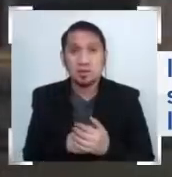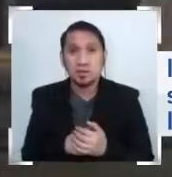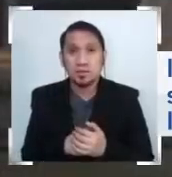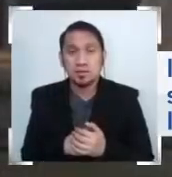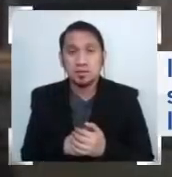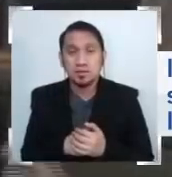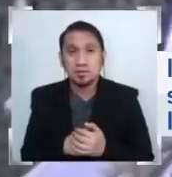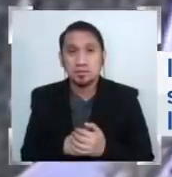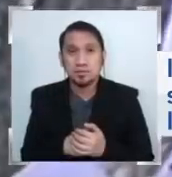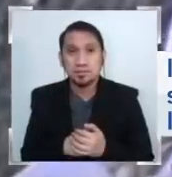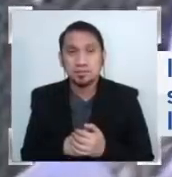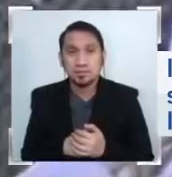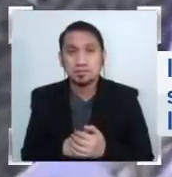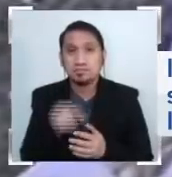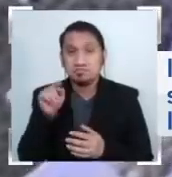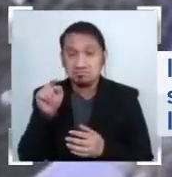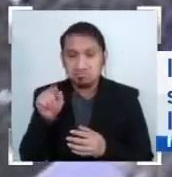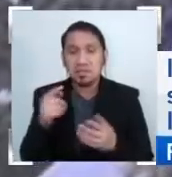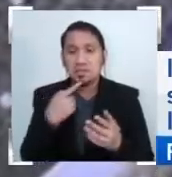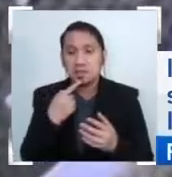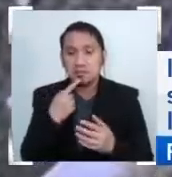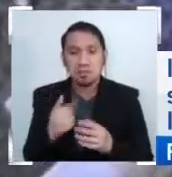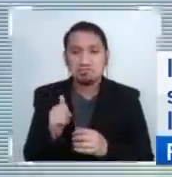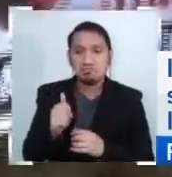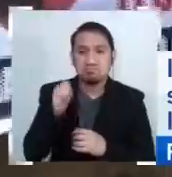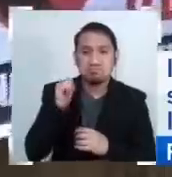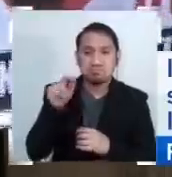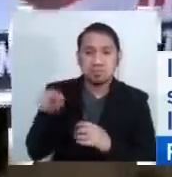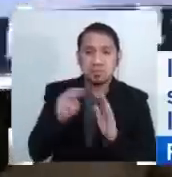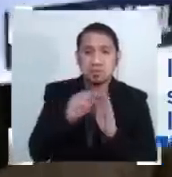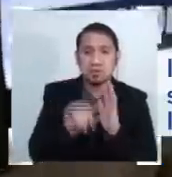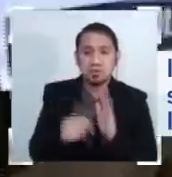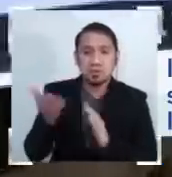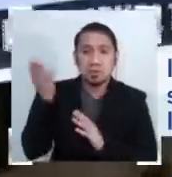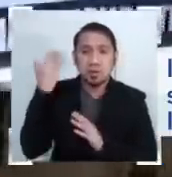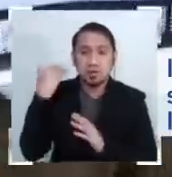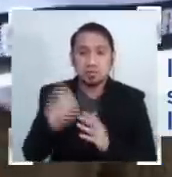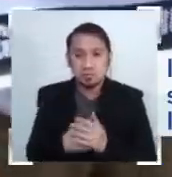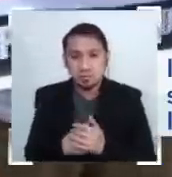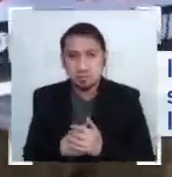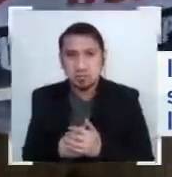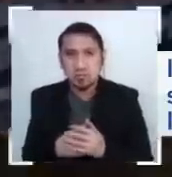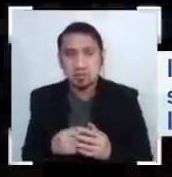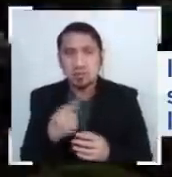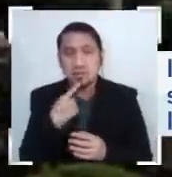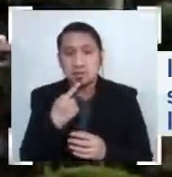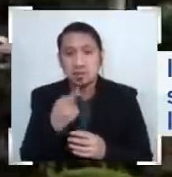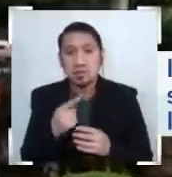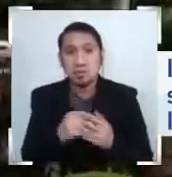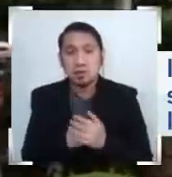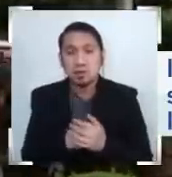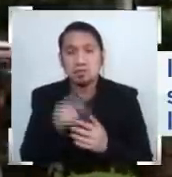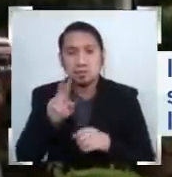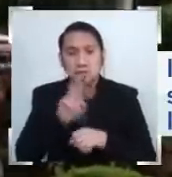Jovito Salonga na isa sa mga opposition leader na lumaban sa martial law. Ang petisyon ay nakabasa sa conviction o sentensya ni Marcos galing sa